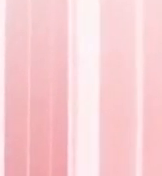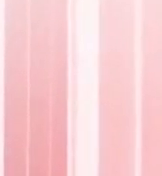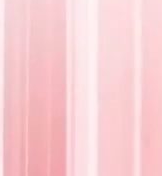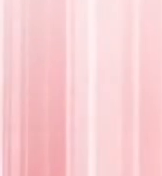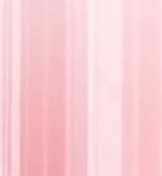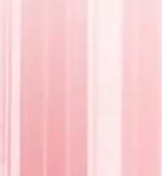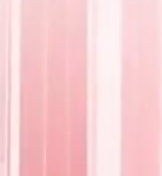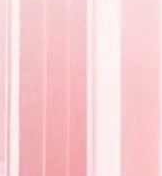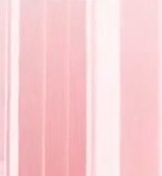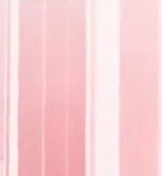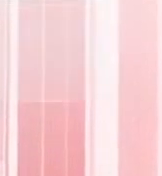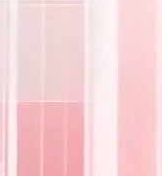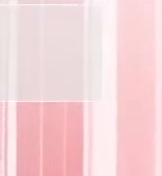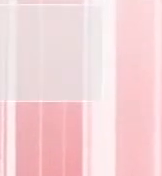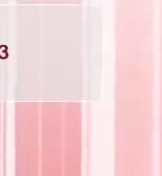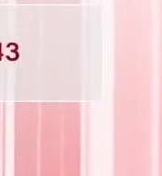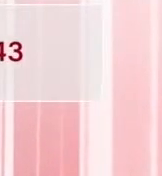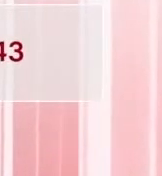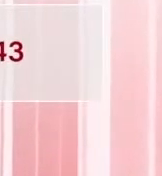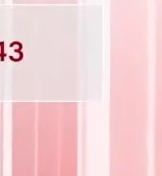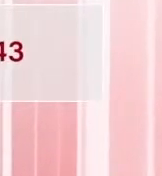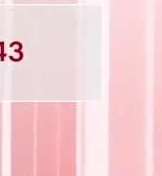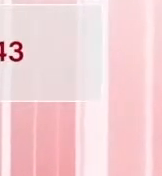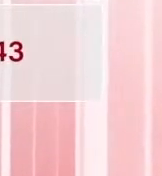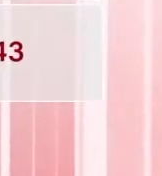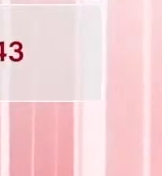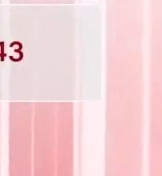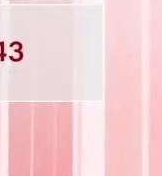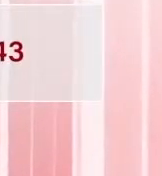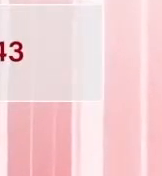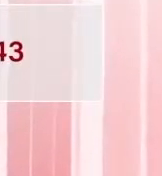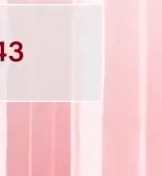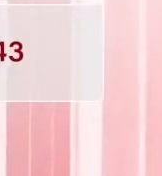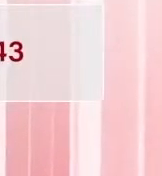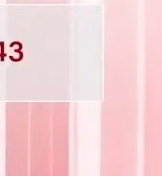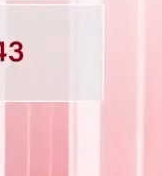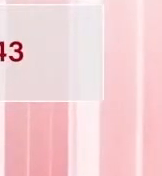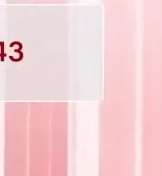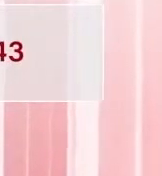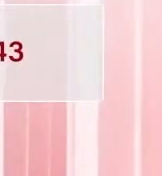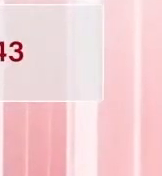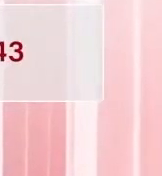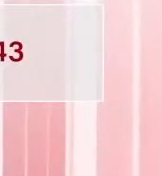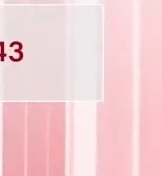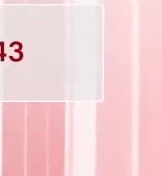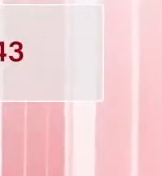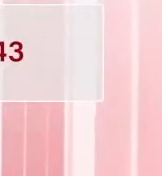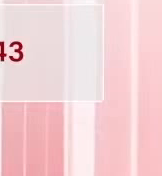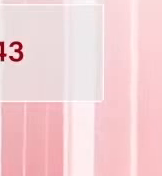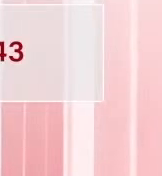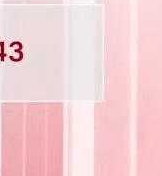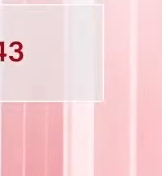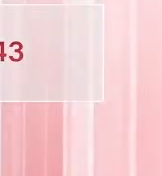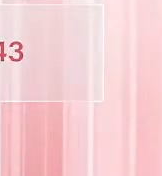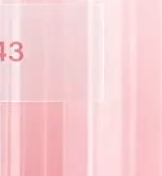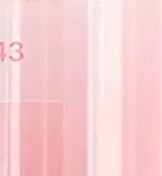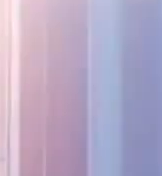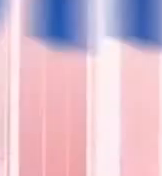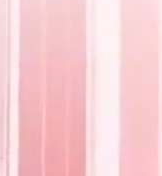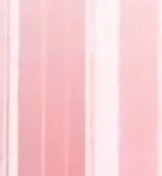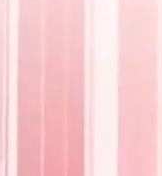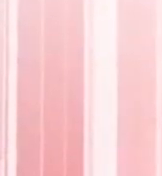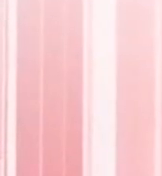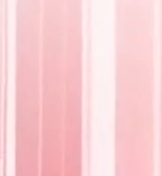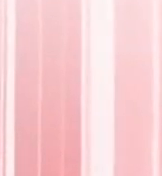The Turning Point, mas sinubaybayan at mas pinanood ang mga debate ng COMELEC sa ating GMA News YouTube